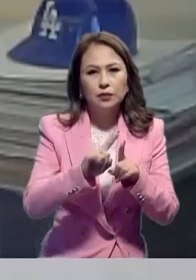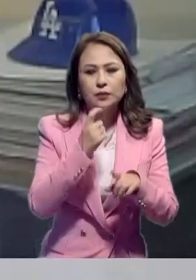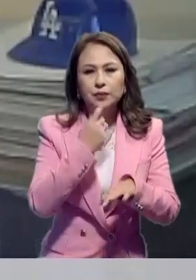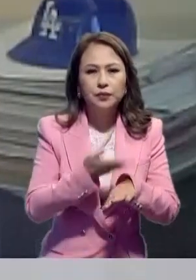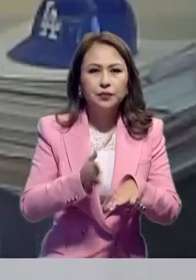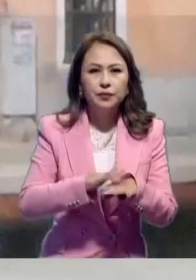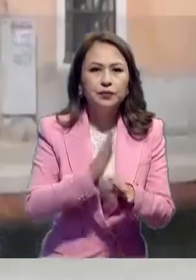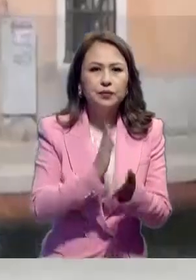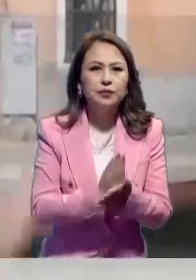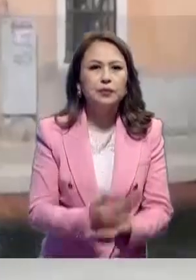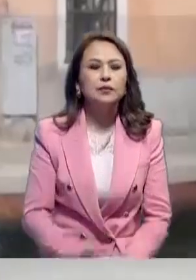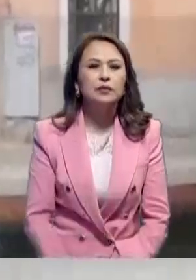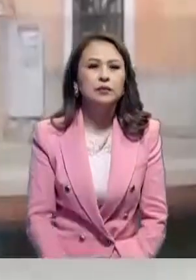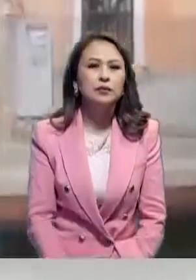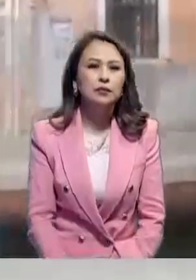қиындықтарға тап болған.